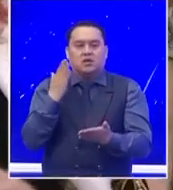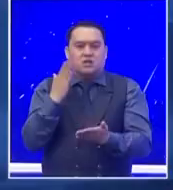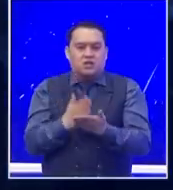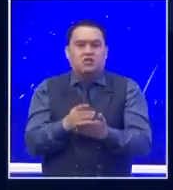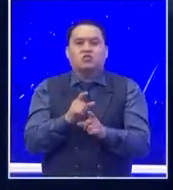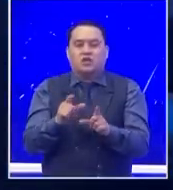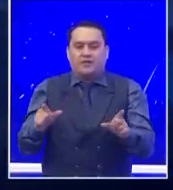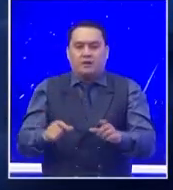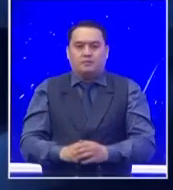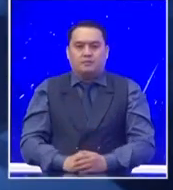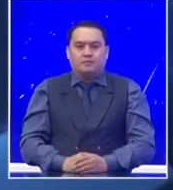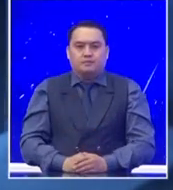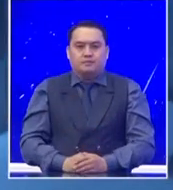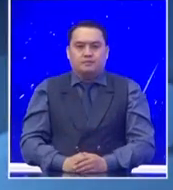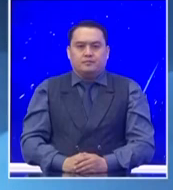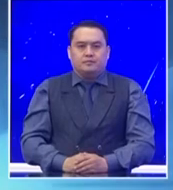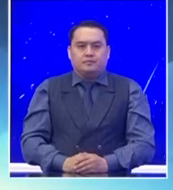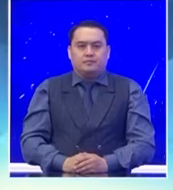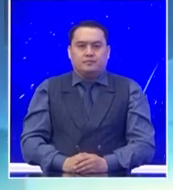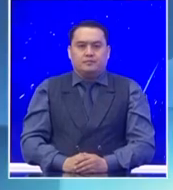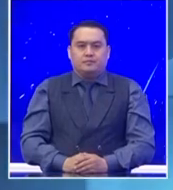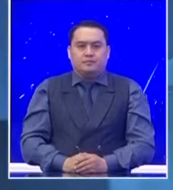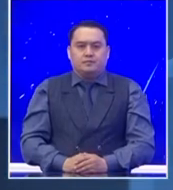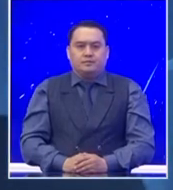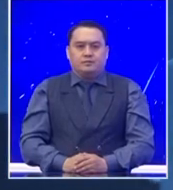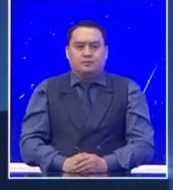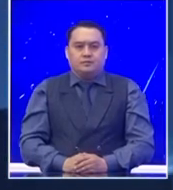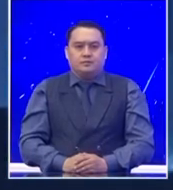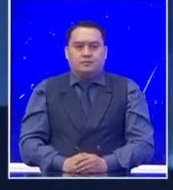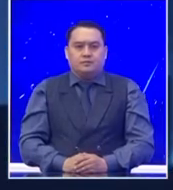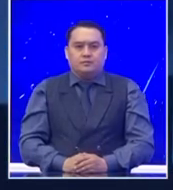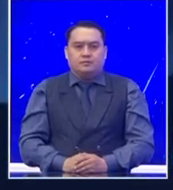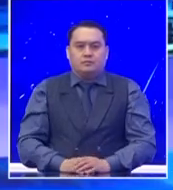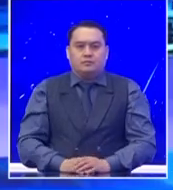человека. Дамир Анитов, Мадина Берекызы, Габит Кавдрахман, телеканал ЖТСУ.